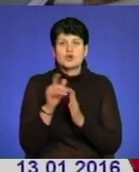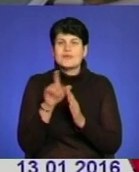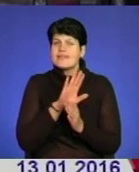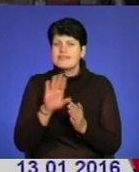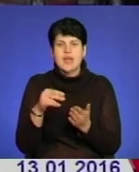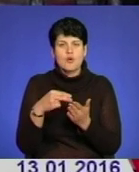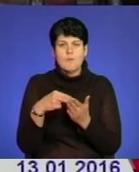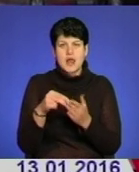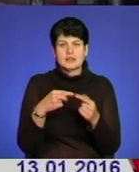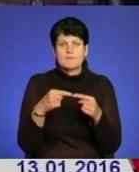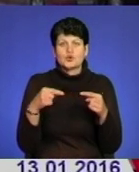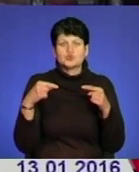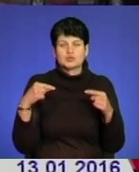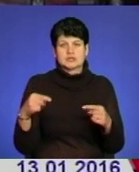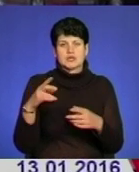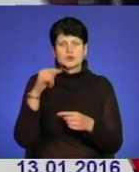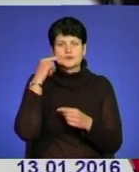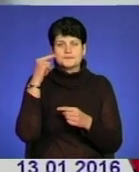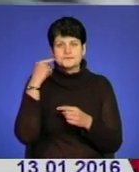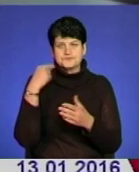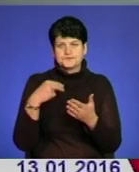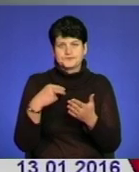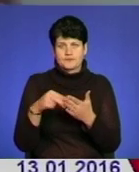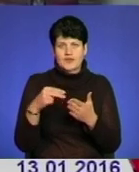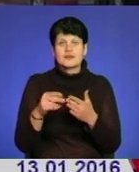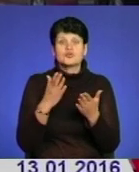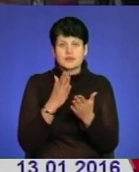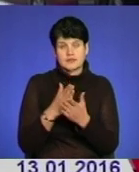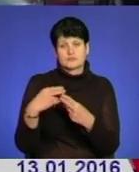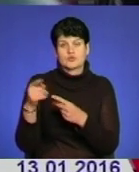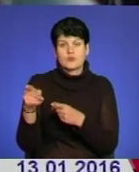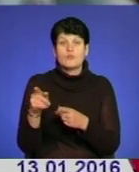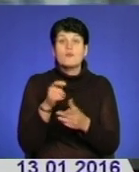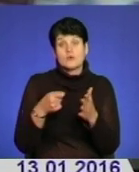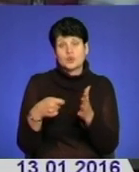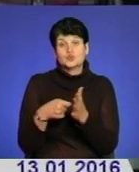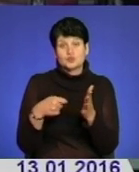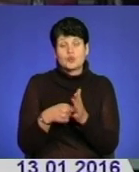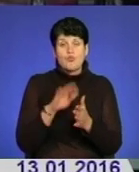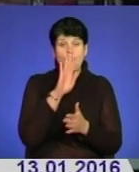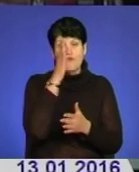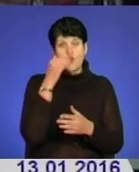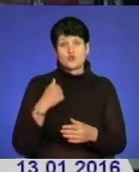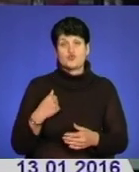купляти продукція країни-агресора, навіть якщо вона є у продажі, бо тим самим годуємо ворожу армію.